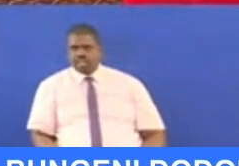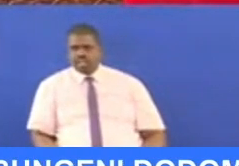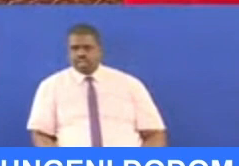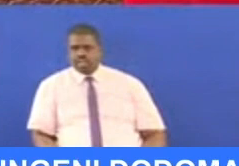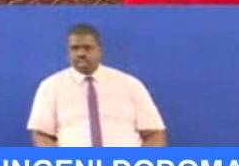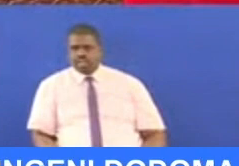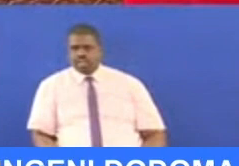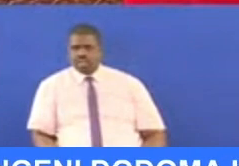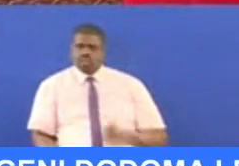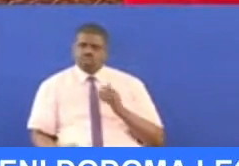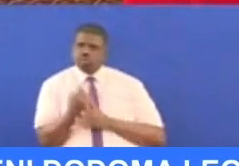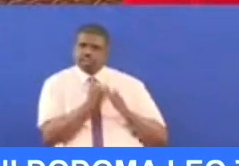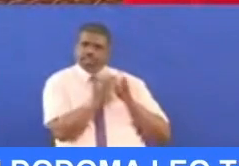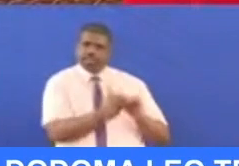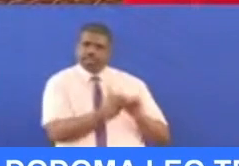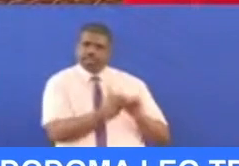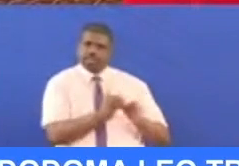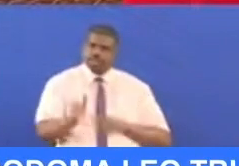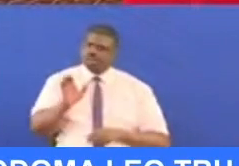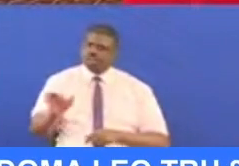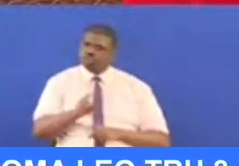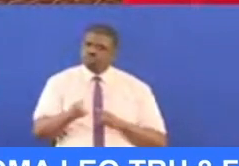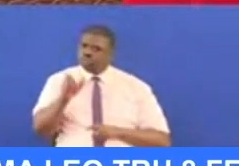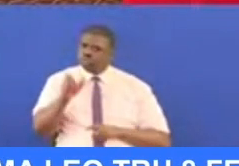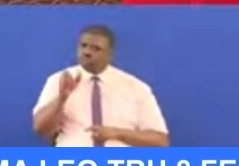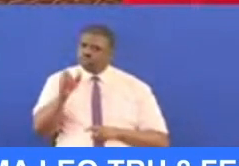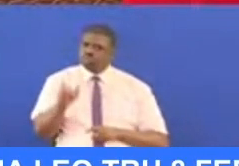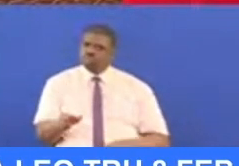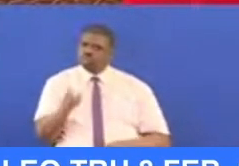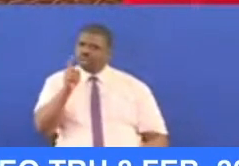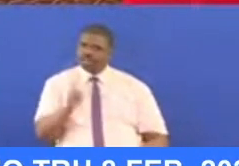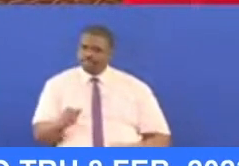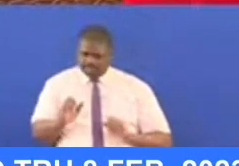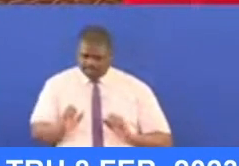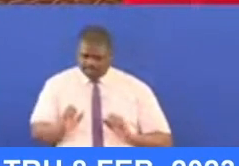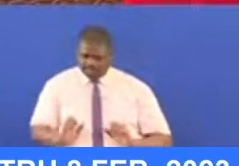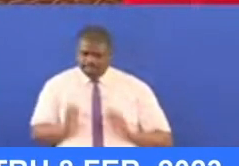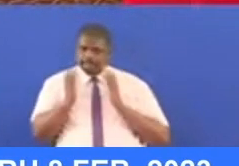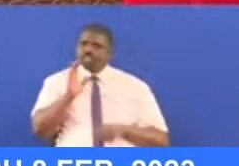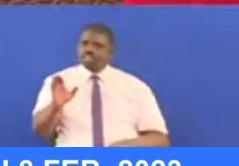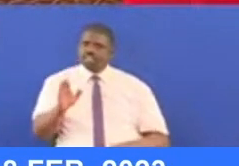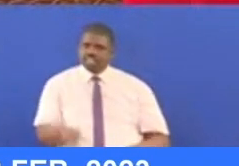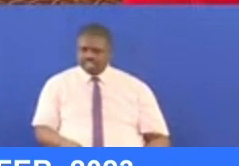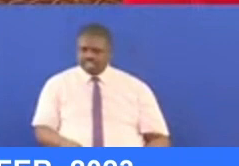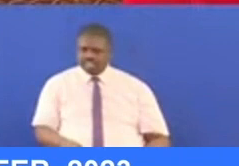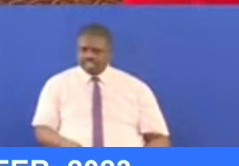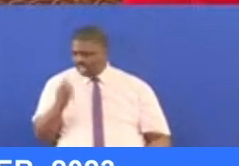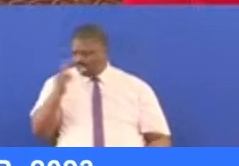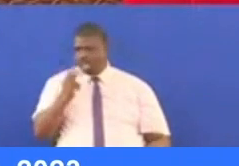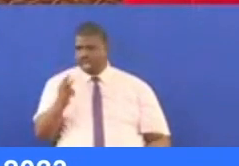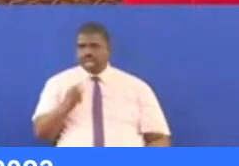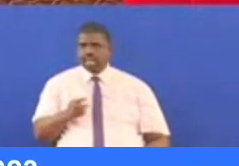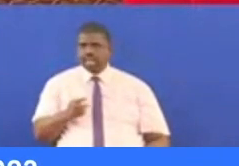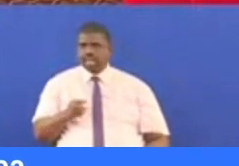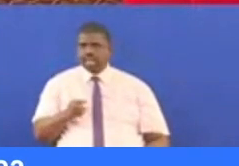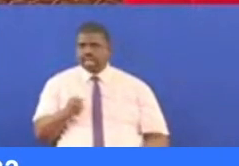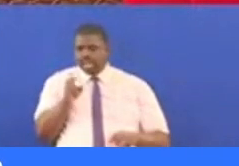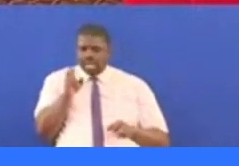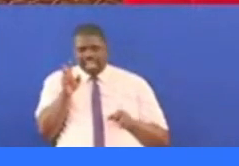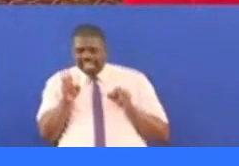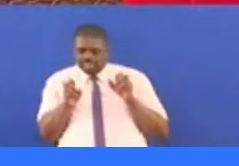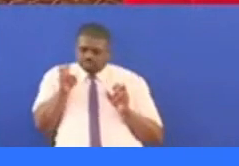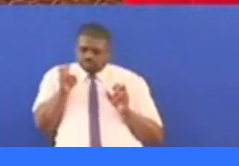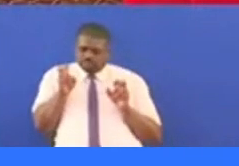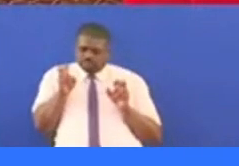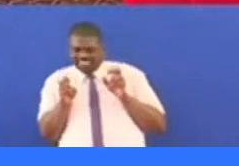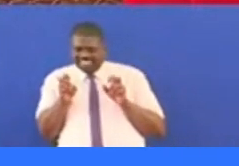kutokana na mipango yako ile, kuliko kumchukua mtu ambaye maisha yake amekuwa anaangalia katuni, amekuwa anaangalia bongo